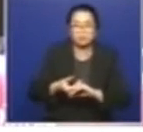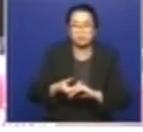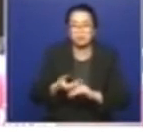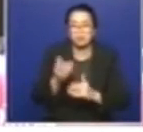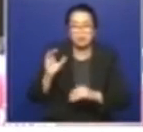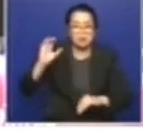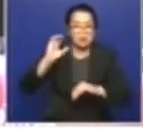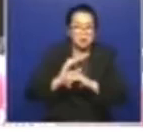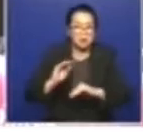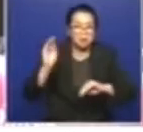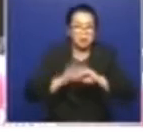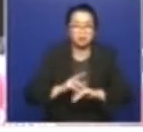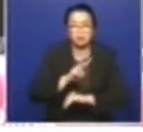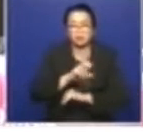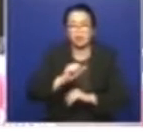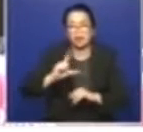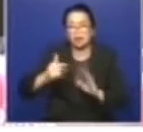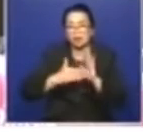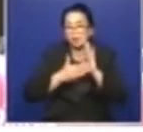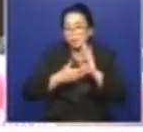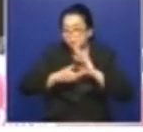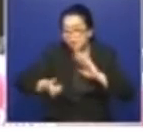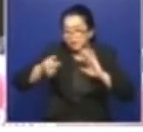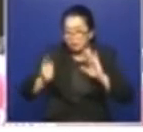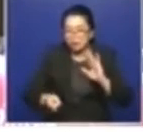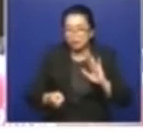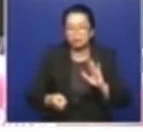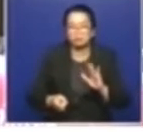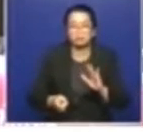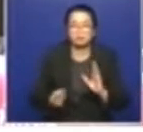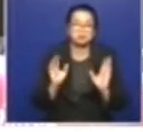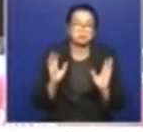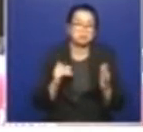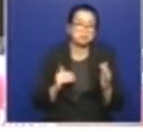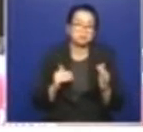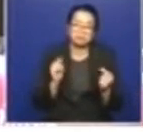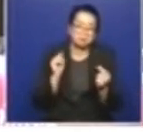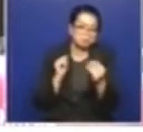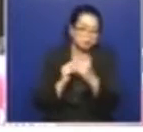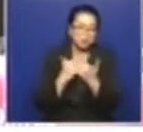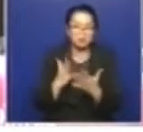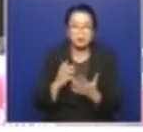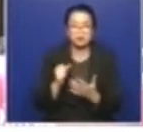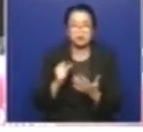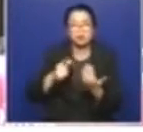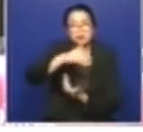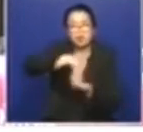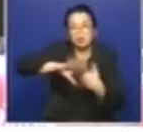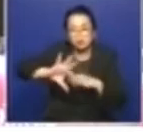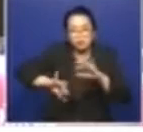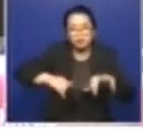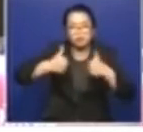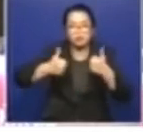ไว้แต่เบิกจริงๆไม่ถึงคนใช้บริการจริงไม่ถึงแล้วมันจะฟื้นได้ยังไงคนไข้ทบ